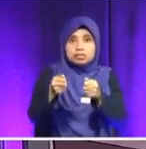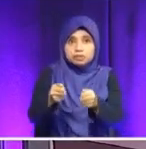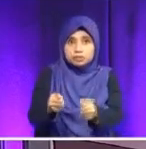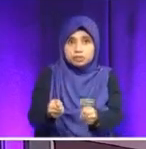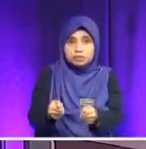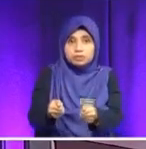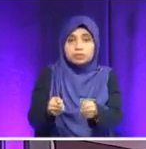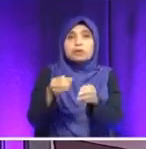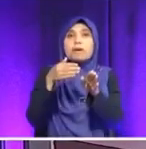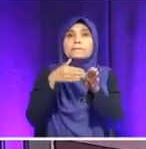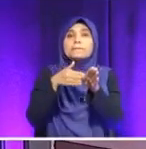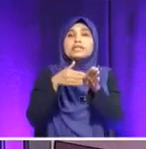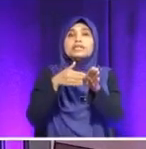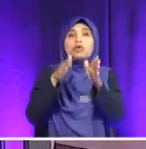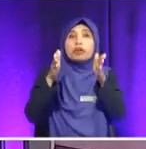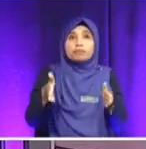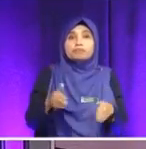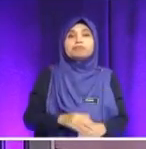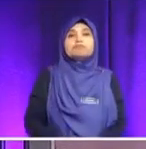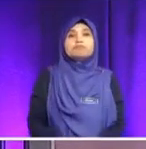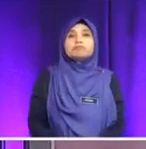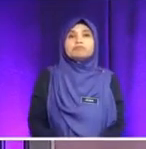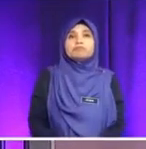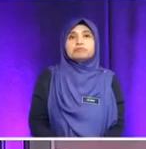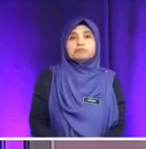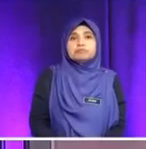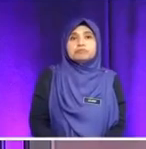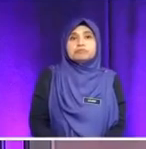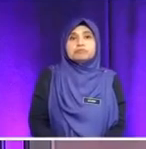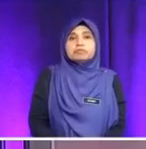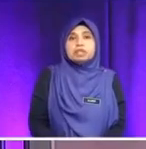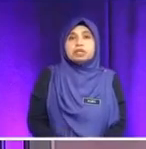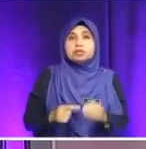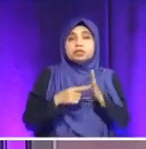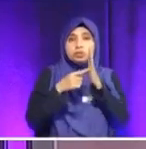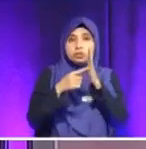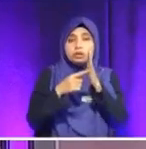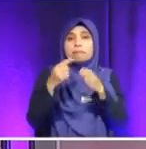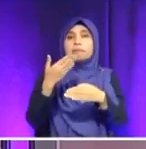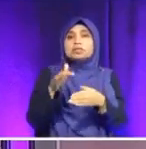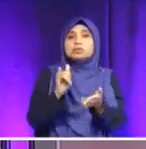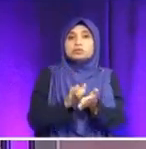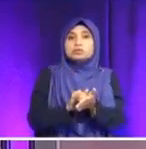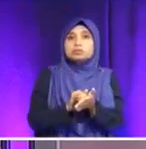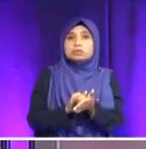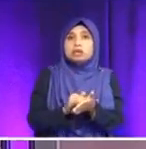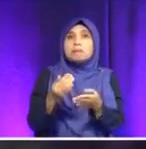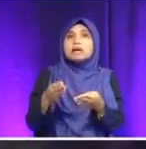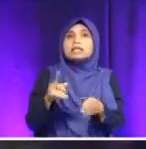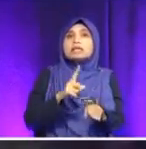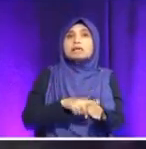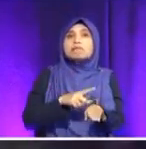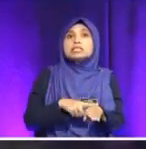tunjukkan kepada pelanggan. Oh. Okey, buka sedikit. Okey, tunjuk kepada pelanggan, kemudian bagi masa